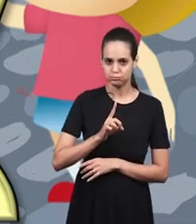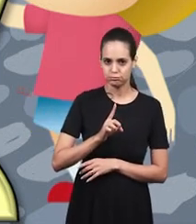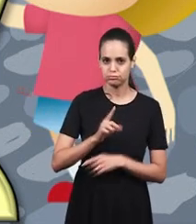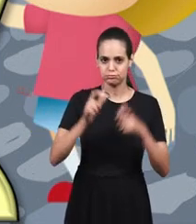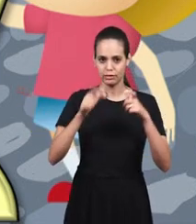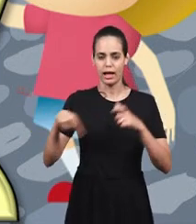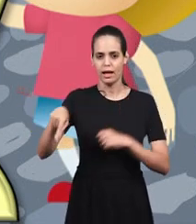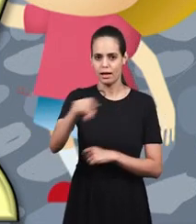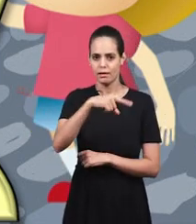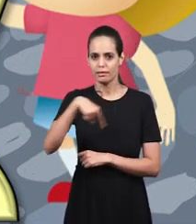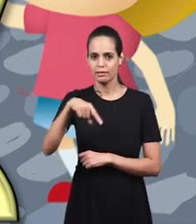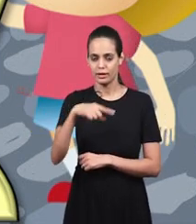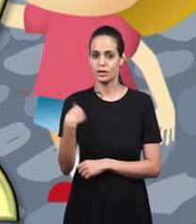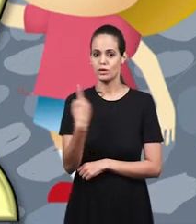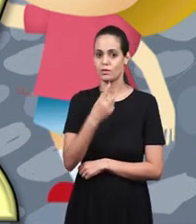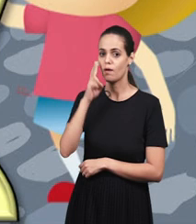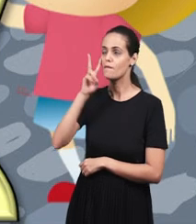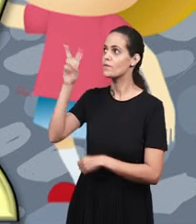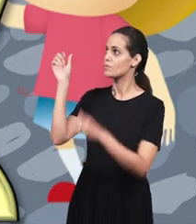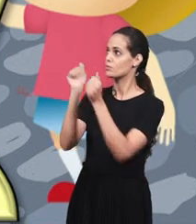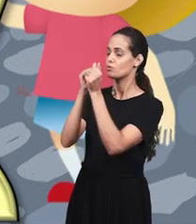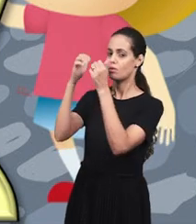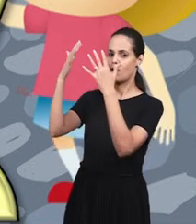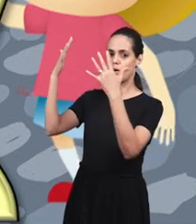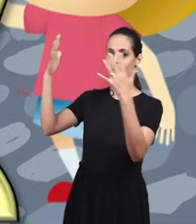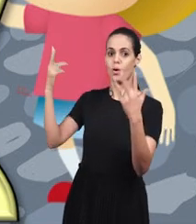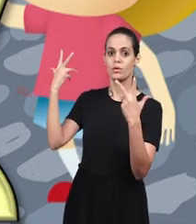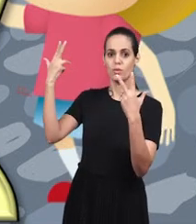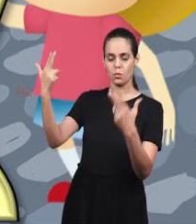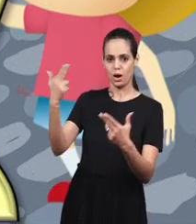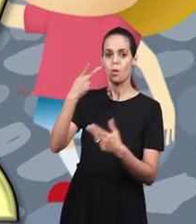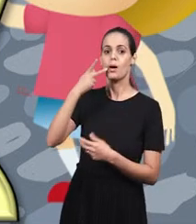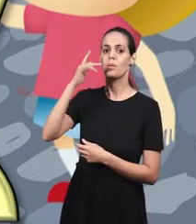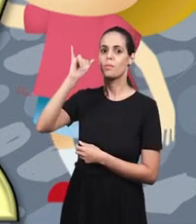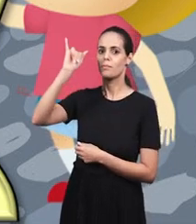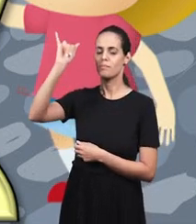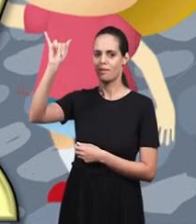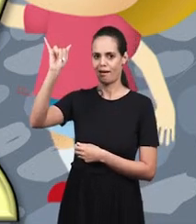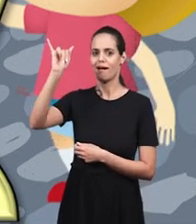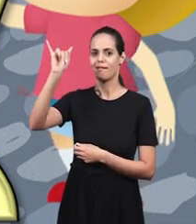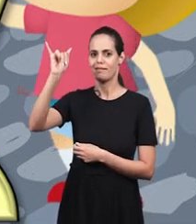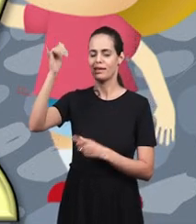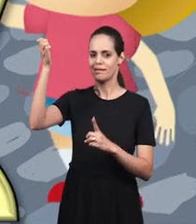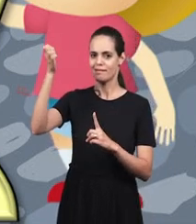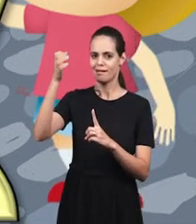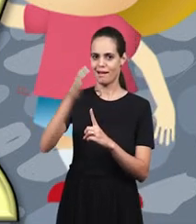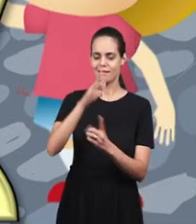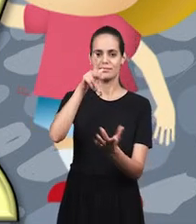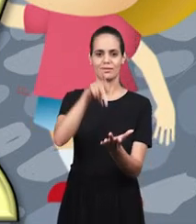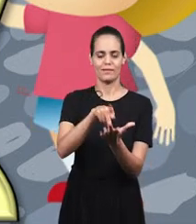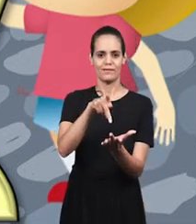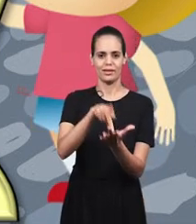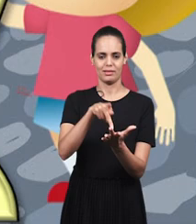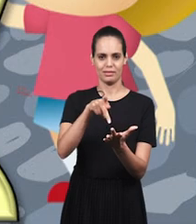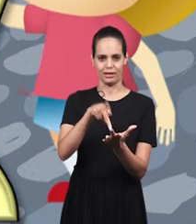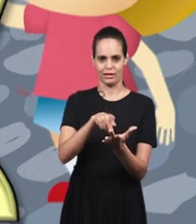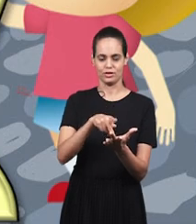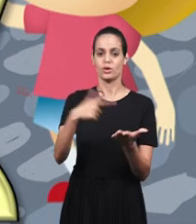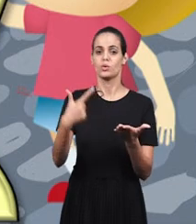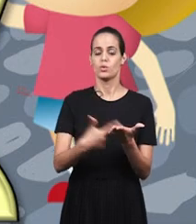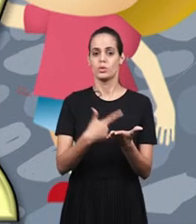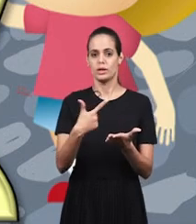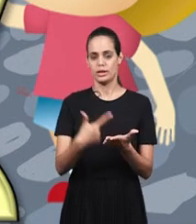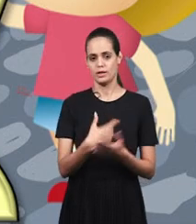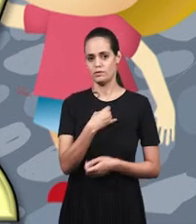sa gloire, comme la gloire de l'unique Fils du Père, rempli de grâce et de vérité. Cela